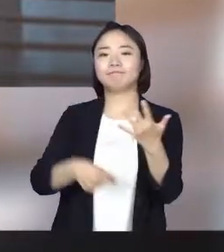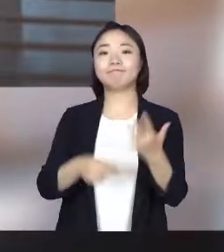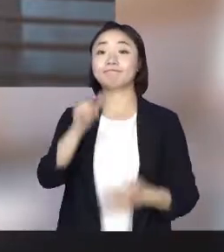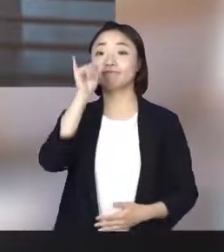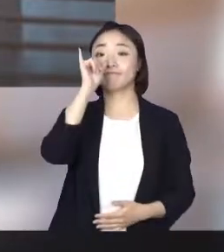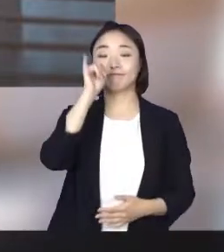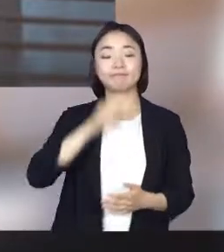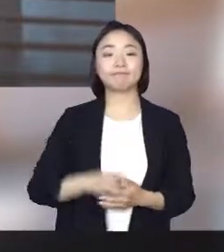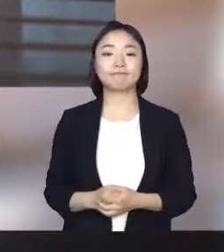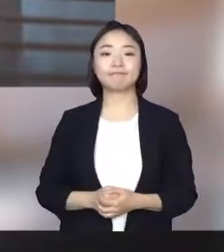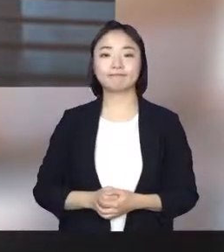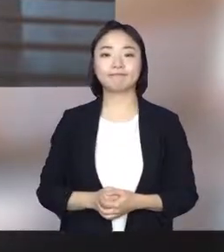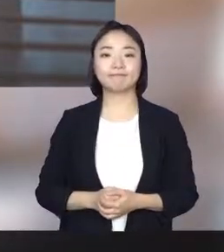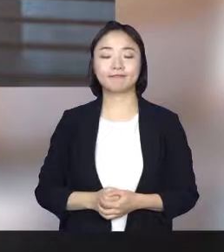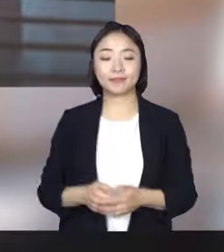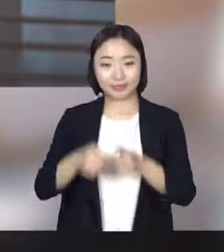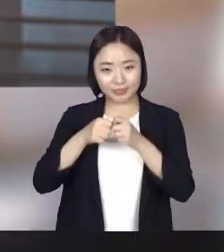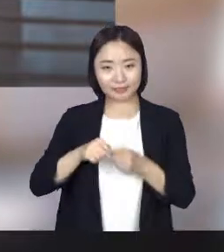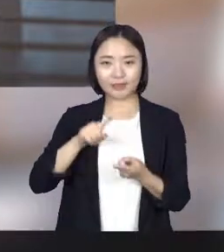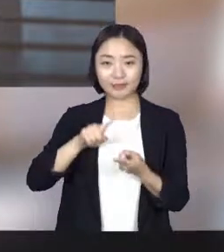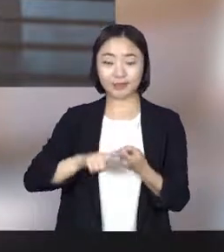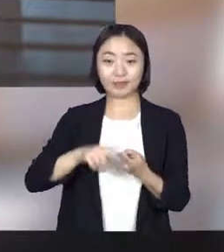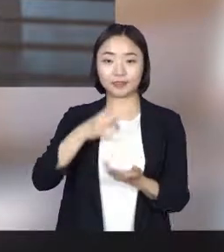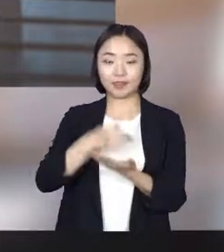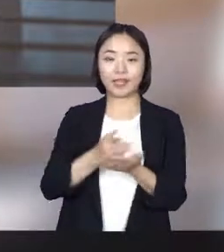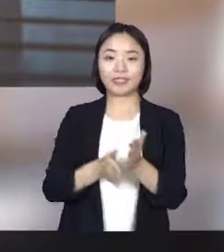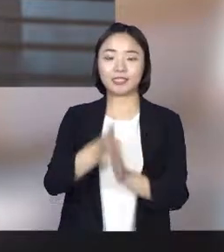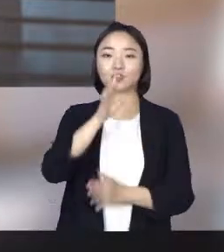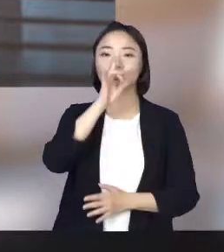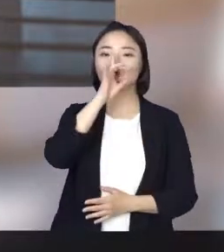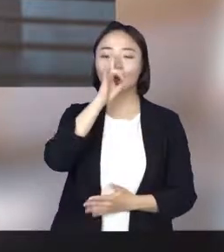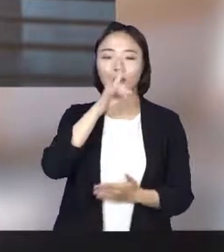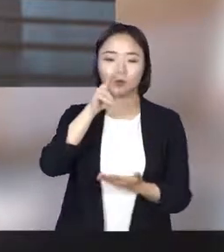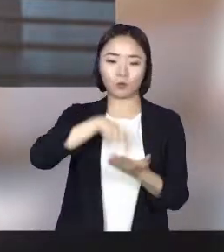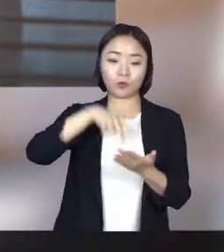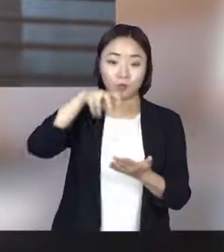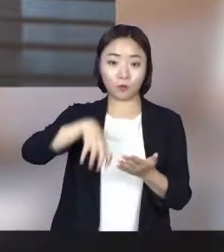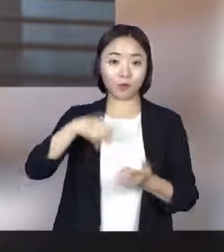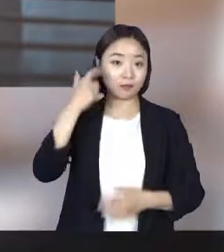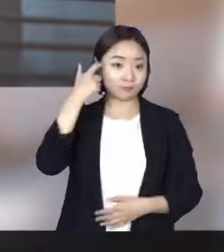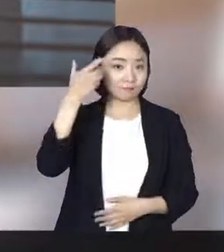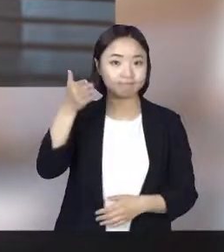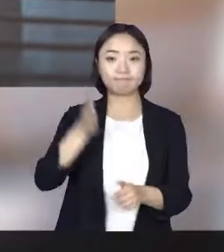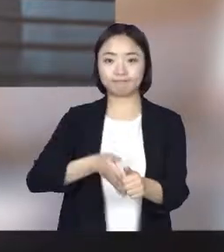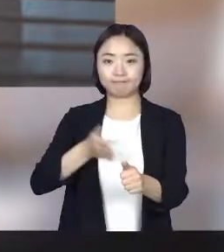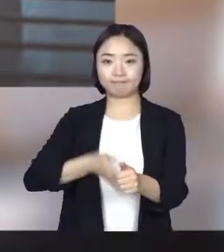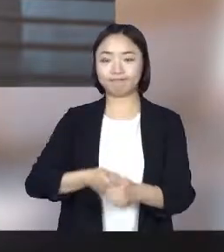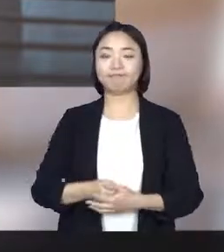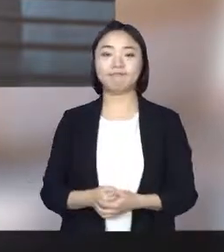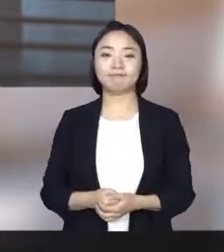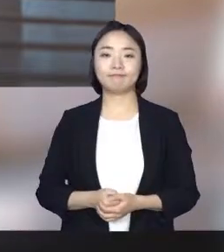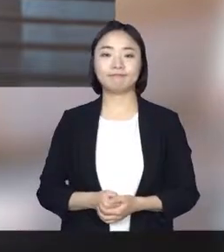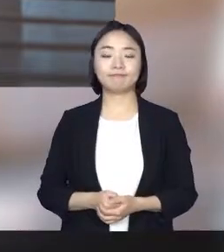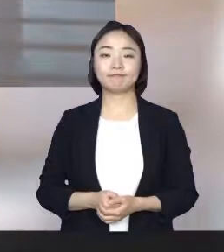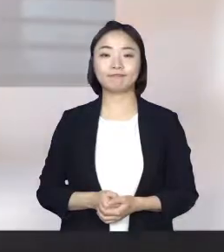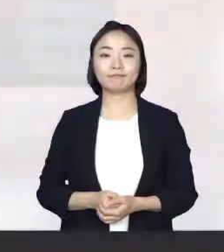북캉스 프로그램을 운영할 예정입니다. 보다 자세한 사항은 천안시 중앙도서관으로 문의하시기